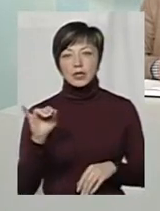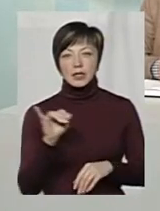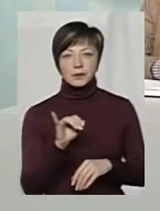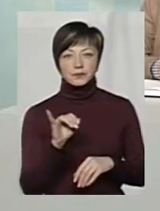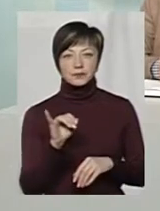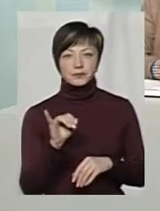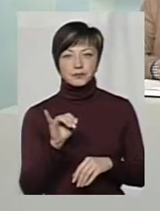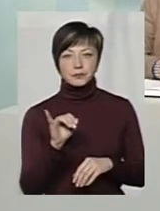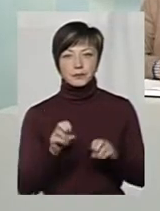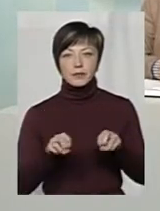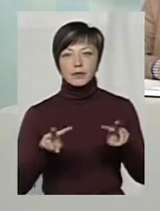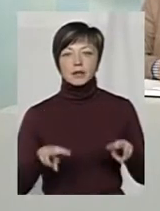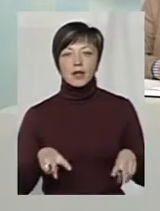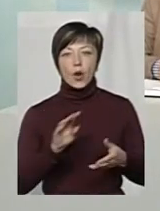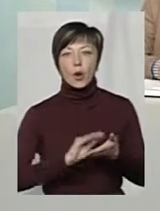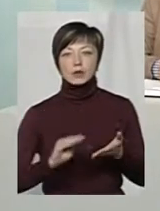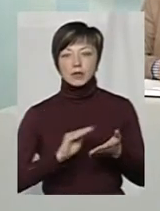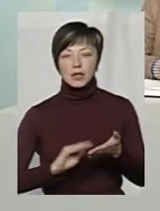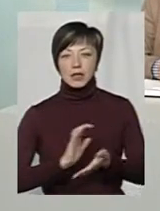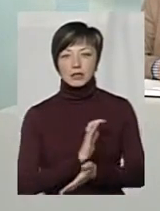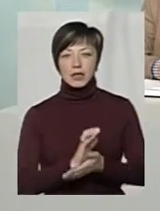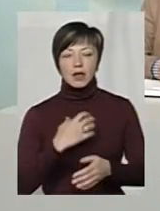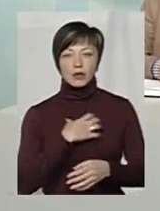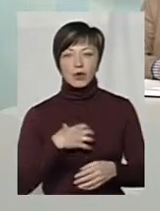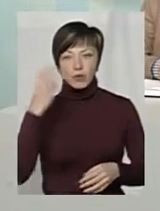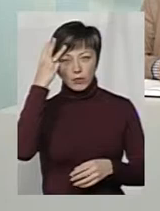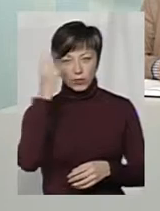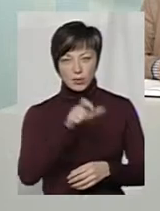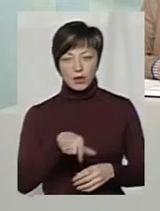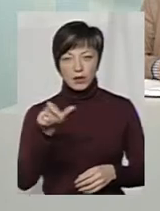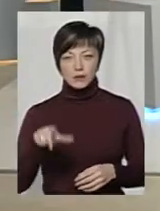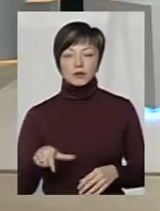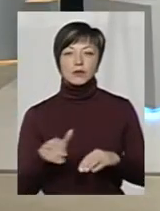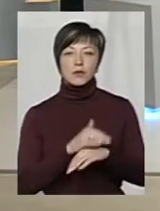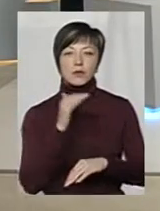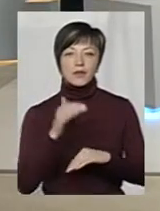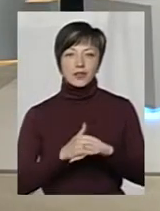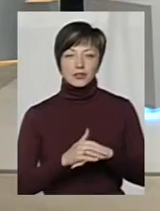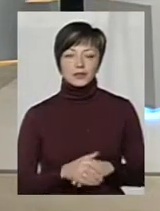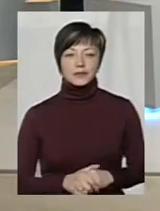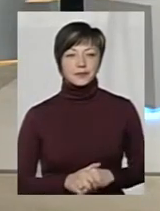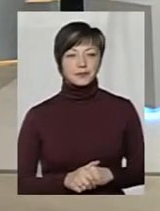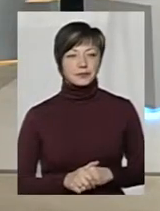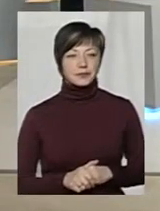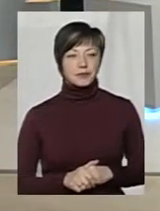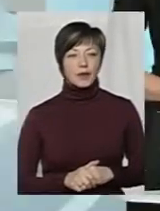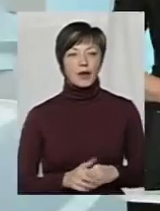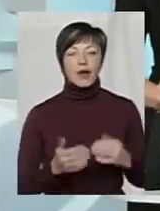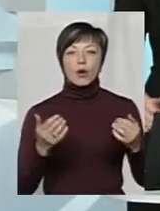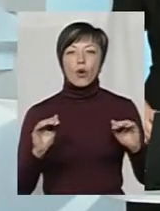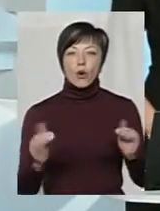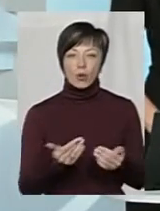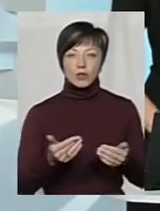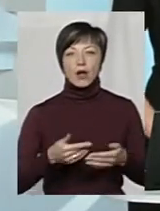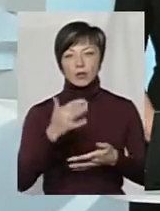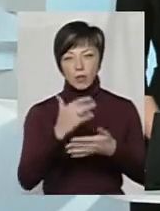та спеціальний кореспондент газети «Актуальної для подолян» Михайло Цимбалюк. Добрий вечір. Добрий вечір. А зараз коротка довідка про